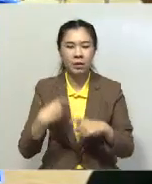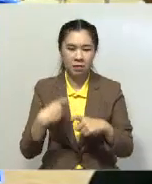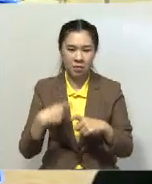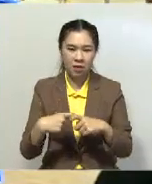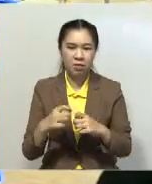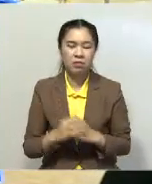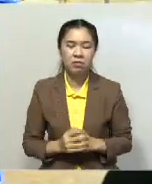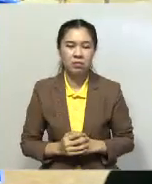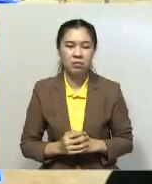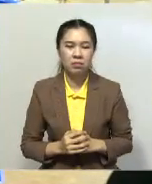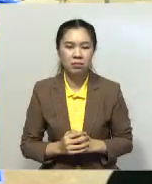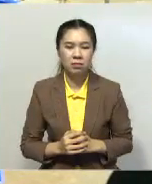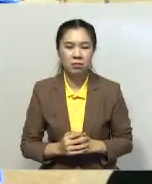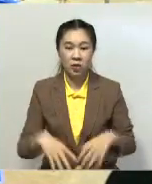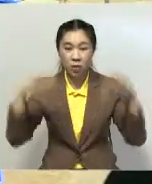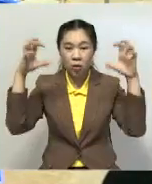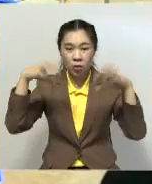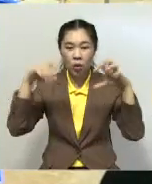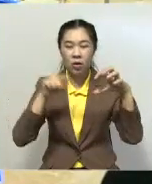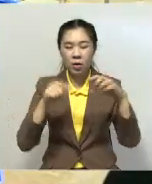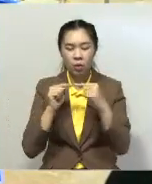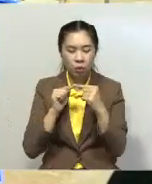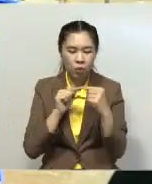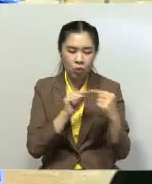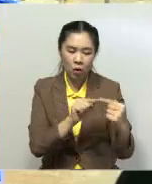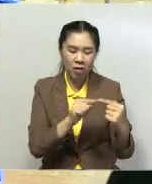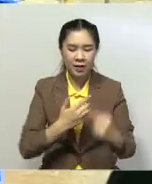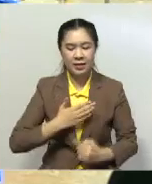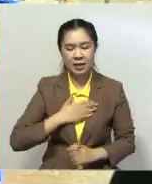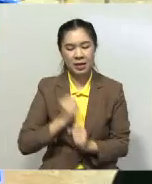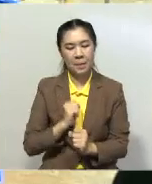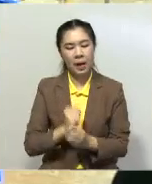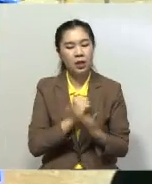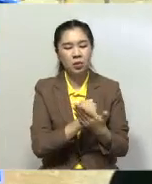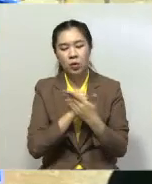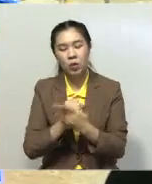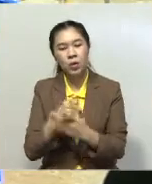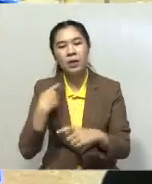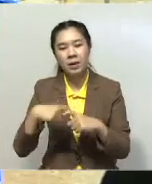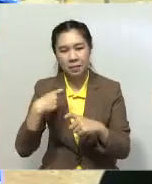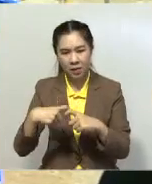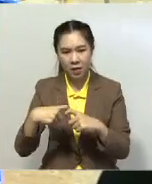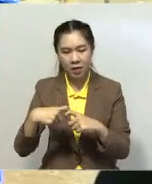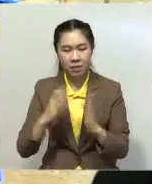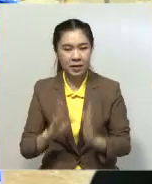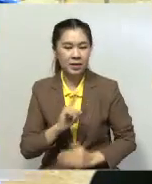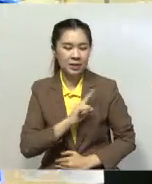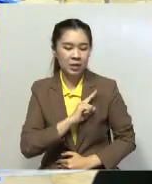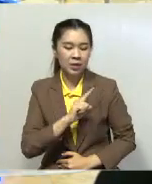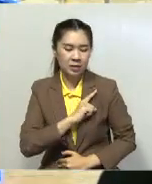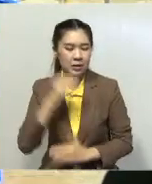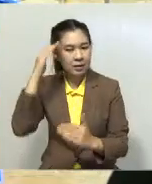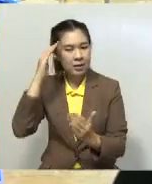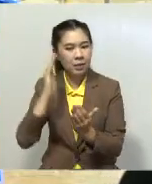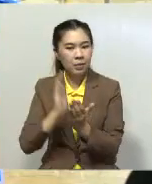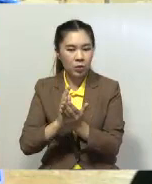ว่าเม็ดใหญ่นะครับถ้าตกอย่างนี้ต่อเนื่องก็การช่วยเหลือก็จะลำบากขึ้นมีเจ้าหน้าที่มีตำรวจมีอสมีอำเภออะ